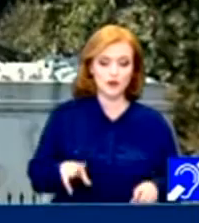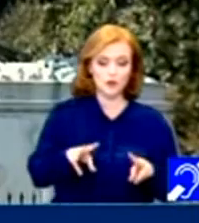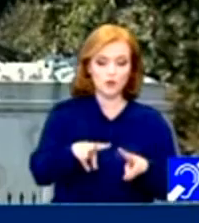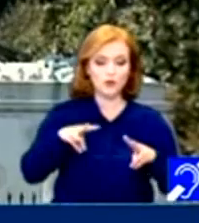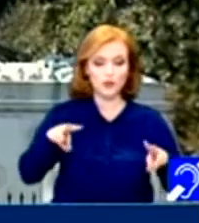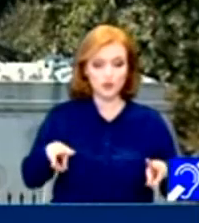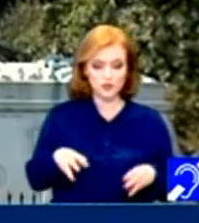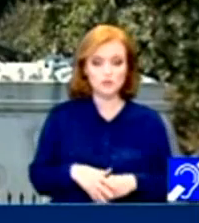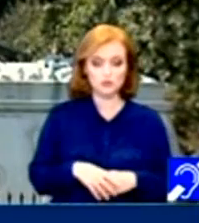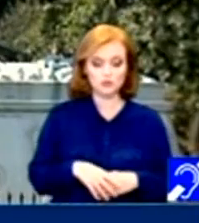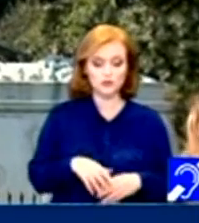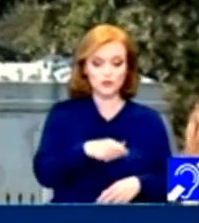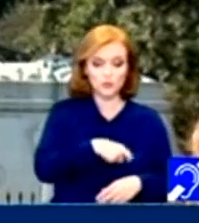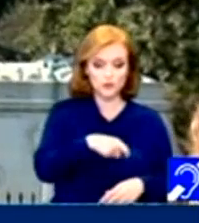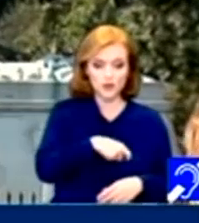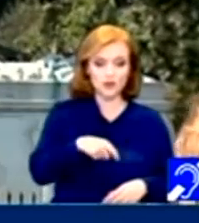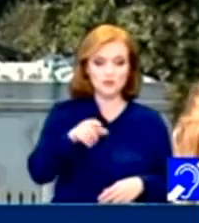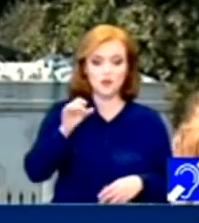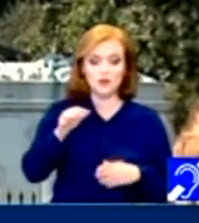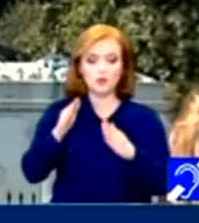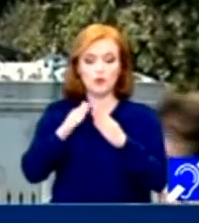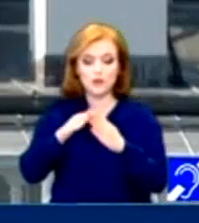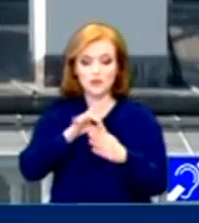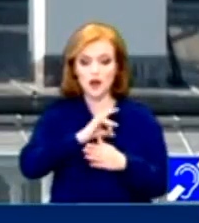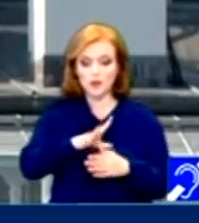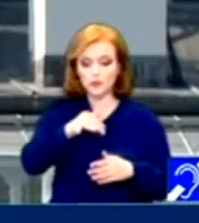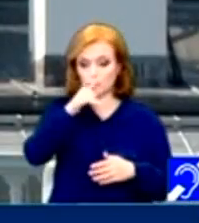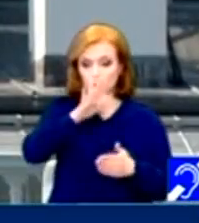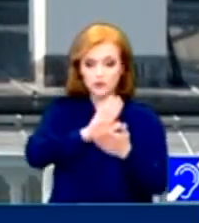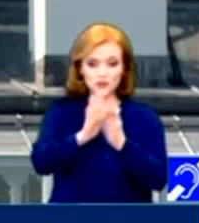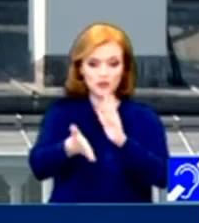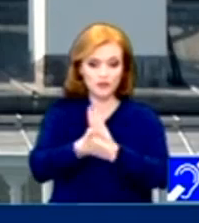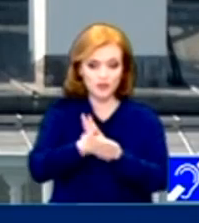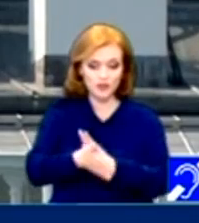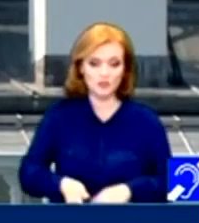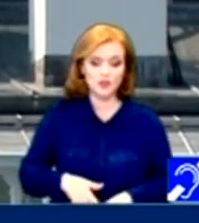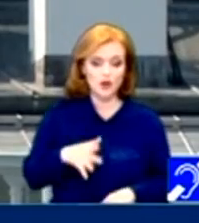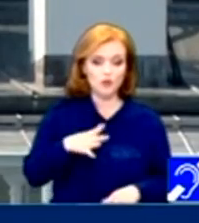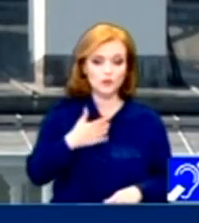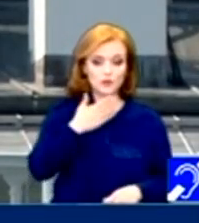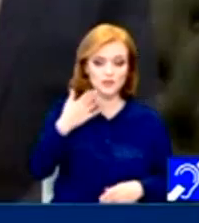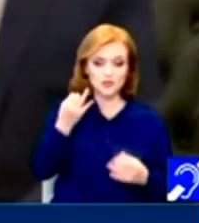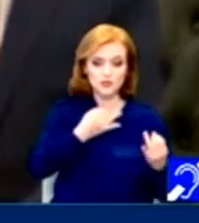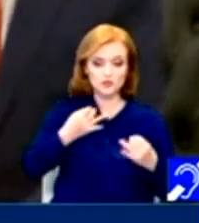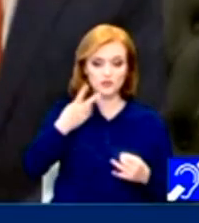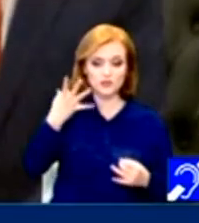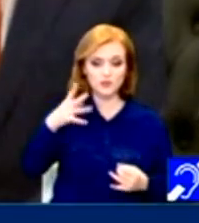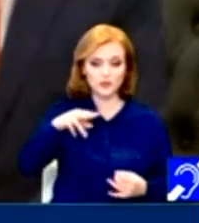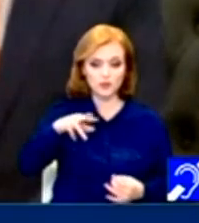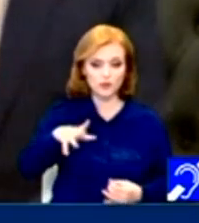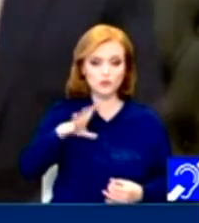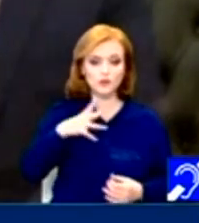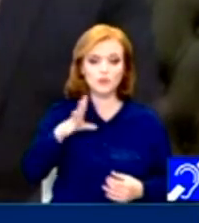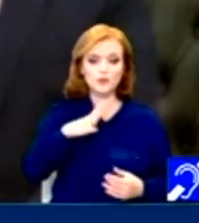Congresul ceruse Casei Albe să furnizeze documente legate de discuția telefonică pe care au avut-o la 25 iulie președinții american și